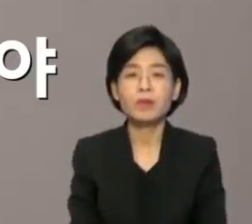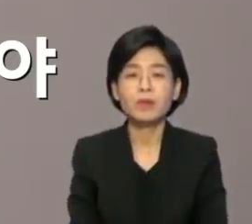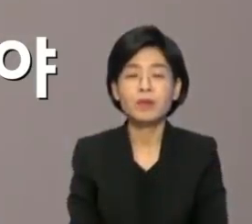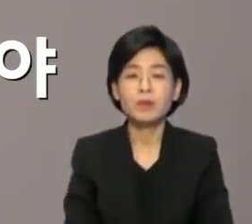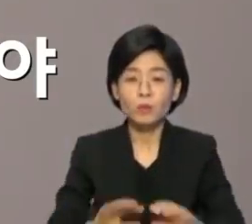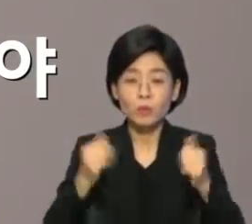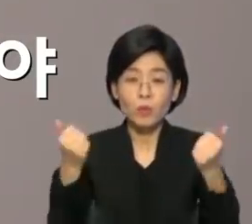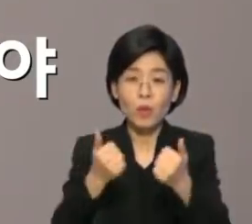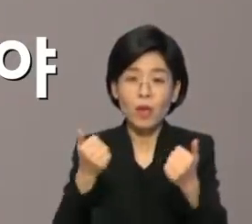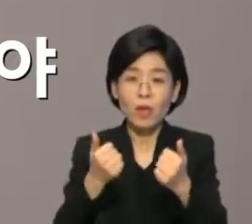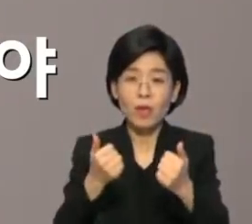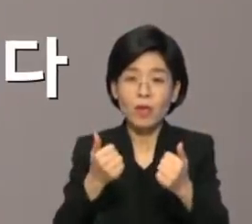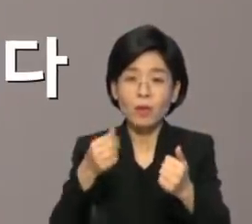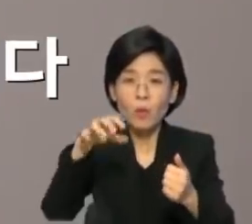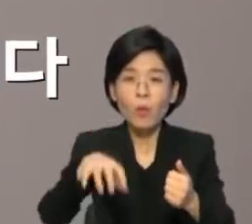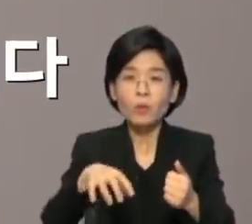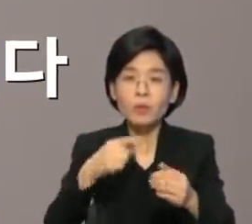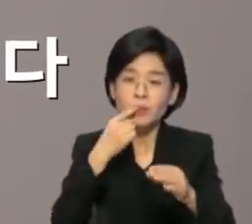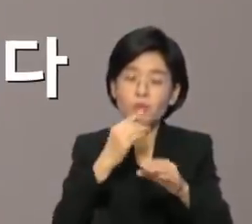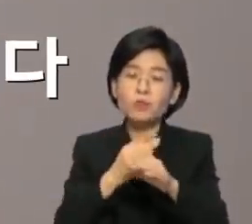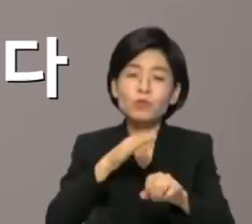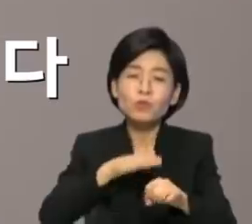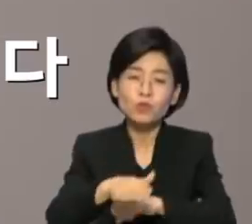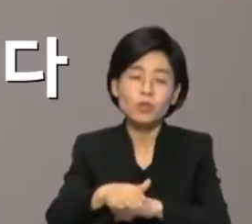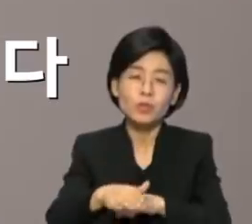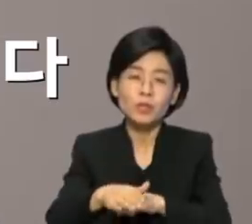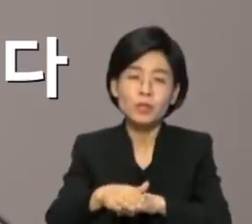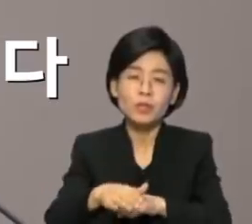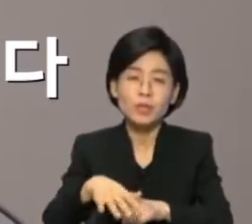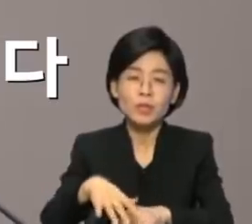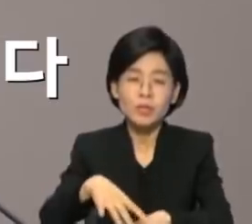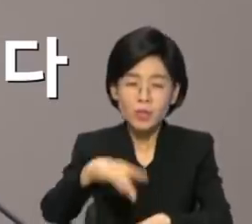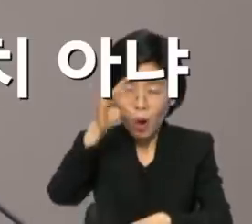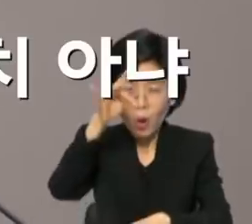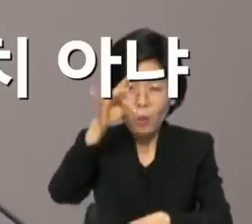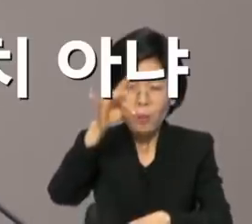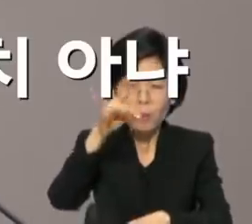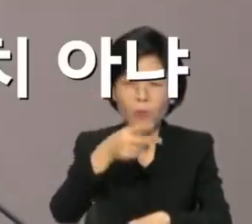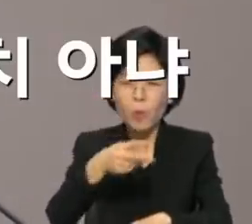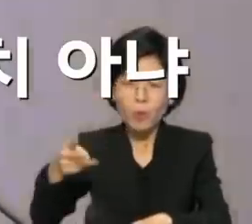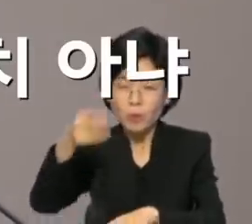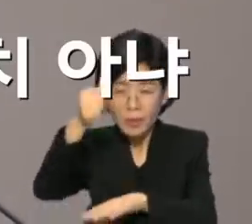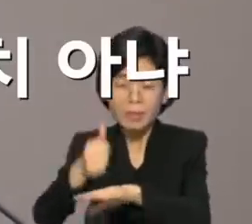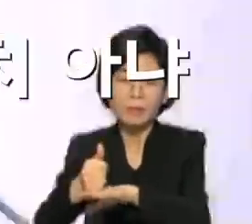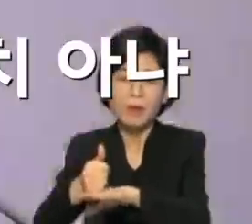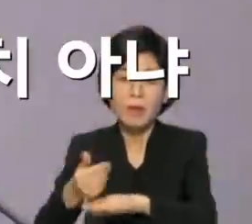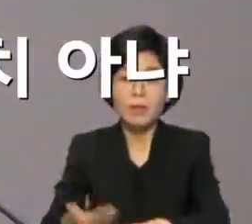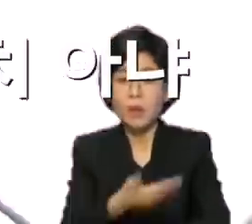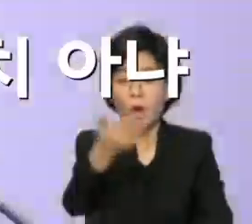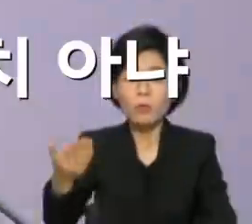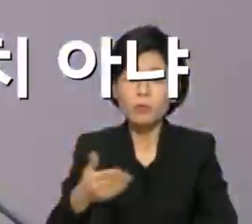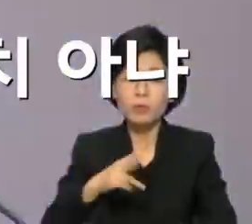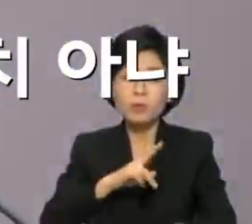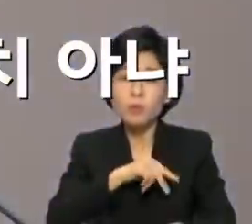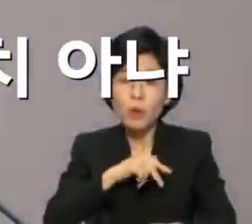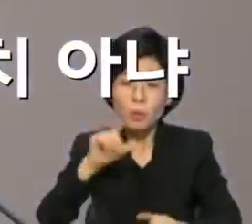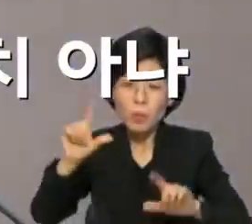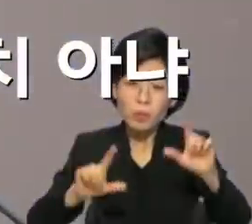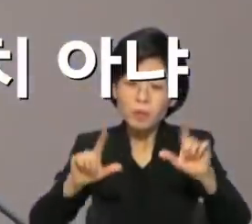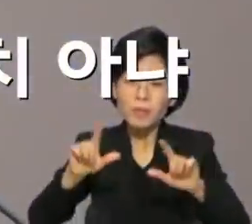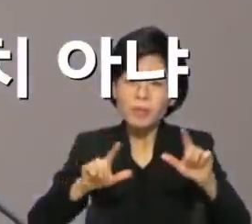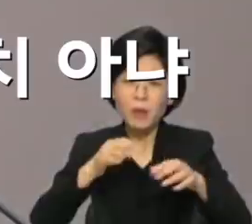민주주의의 본령이에요. 여기서 처음 시작이고 끝이에요. 여러분이 보여주는 모습은 이건 공멸의